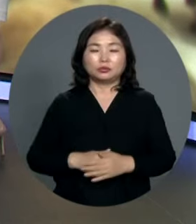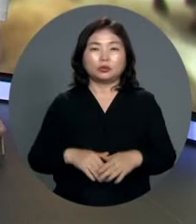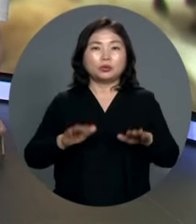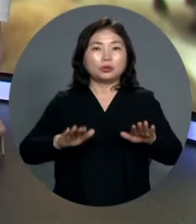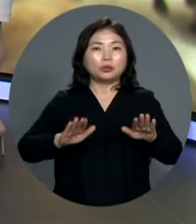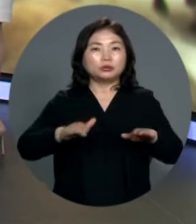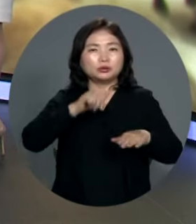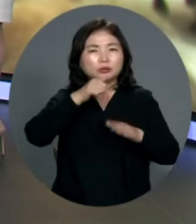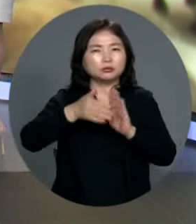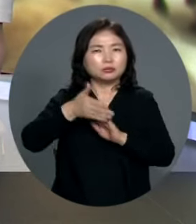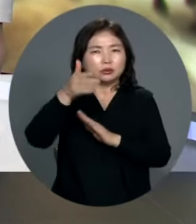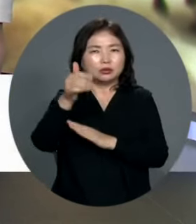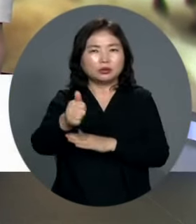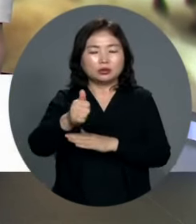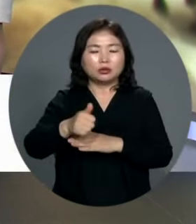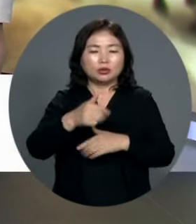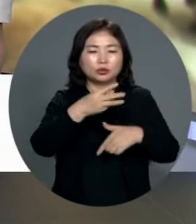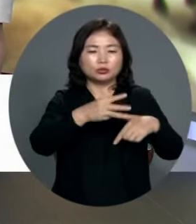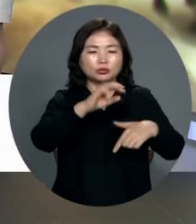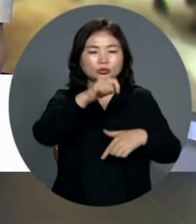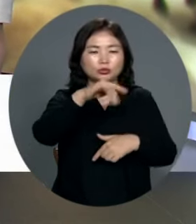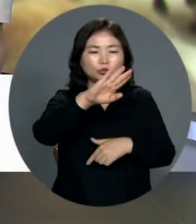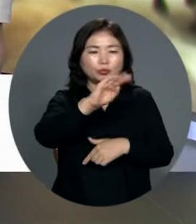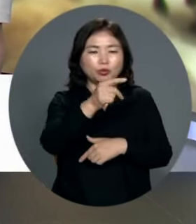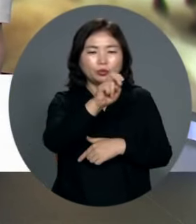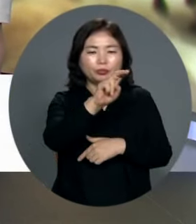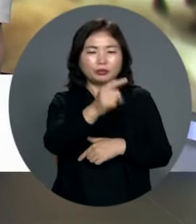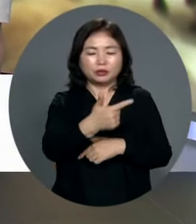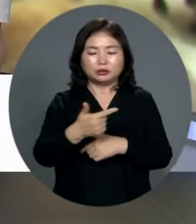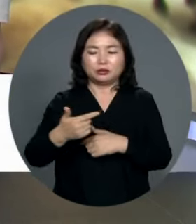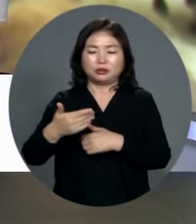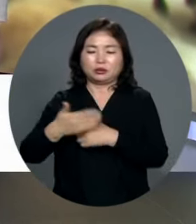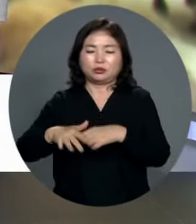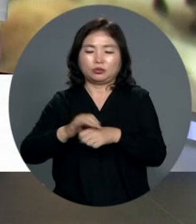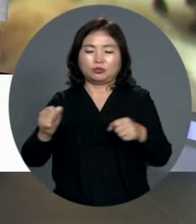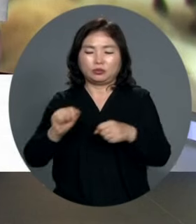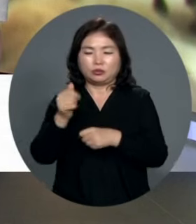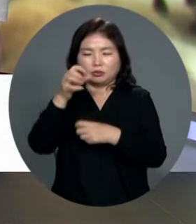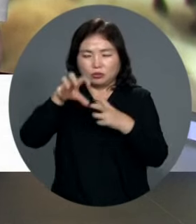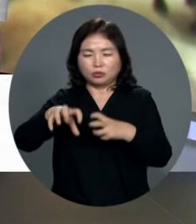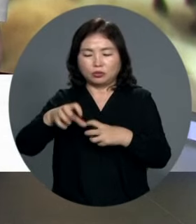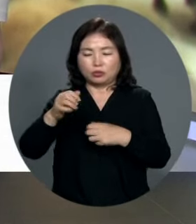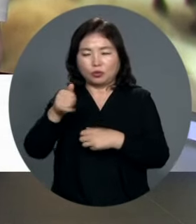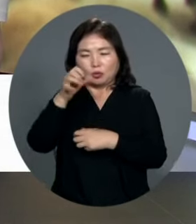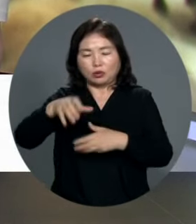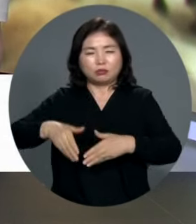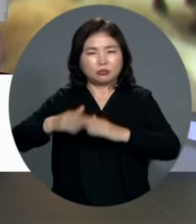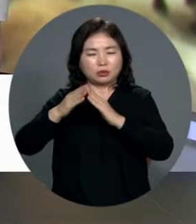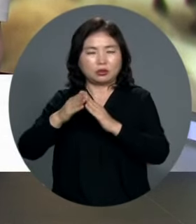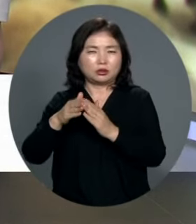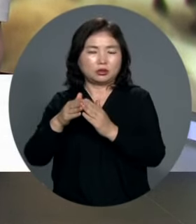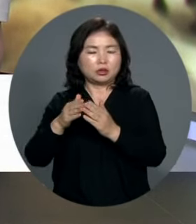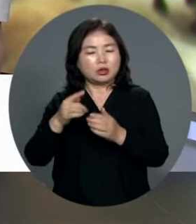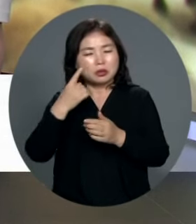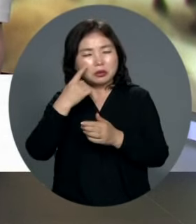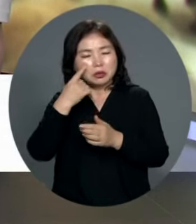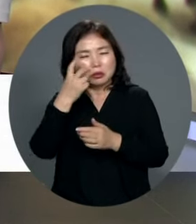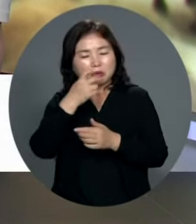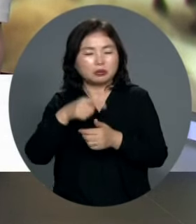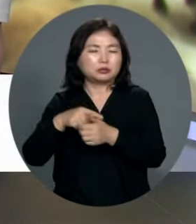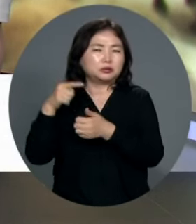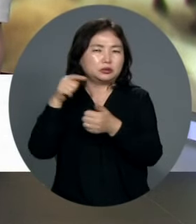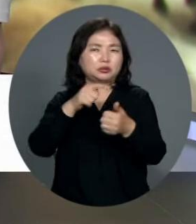홍준표 대구 시장이 오늘 군위군 우보 면에 TK 신공항을 건설하는 방안도 검토하라고 지시해 파장이 일고